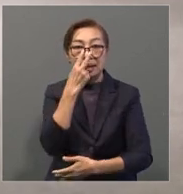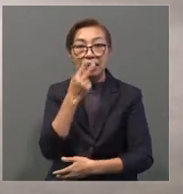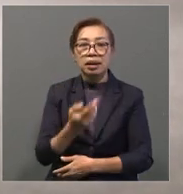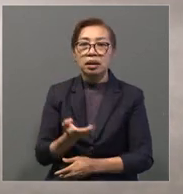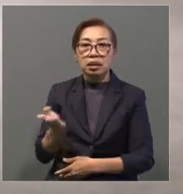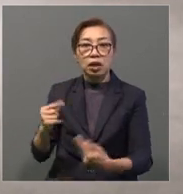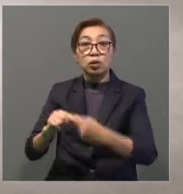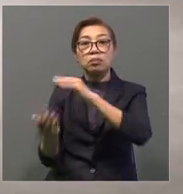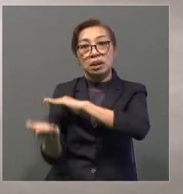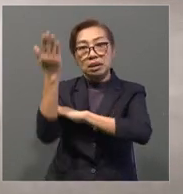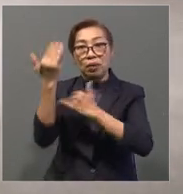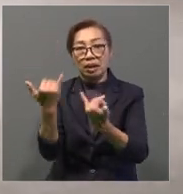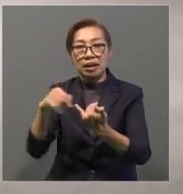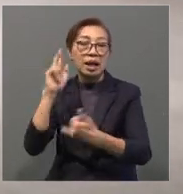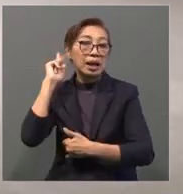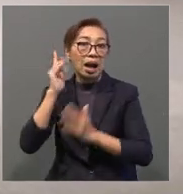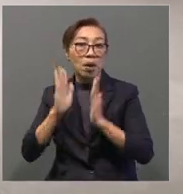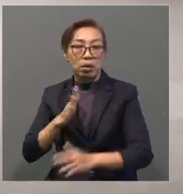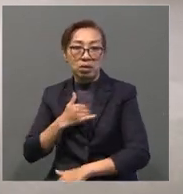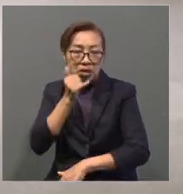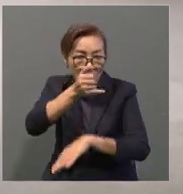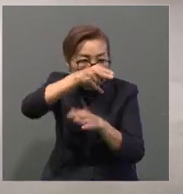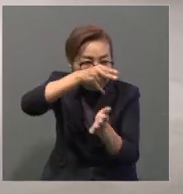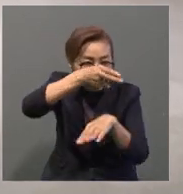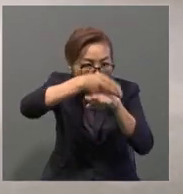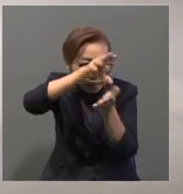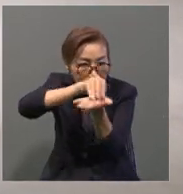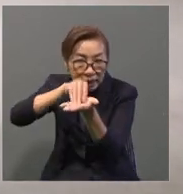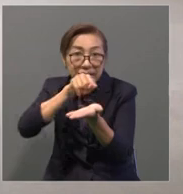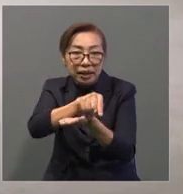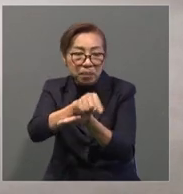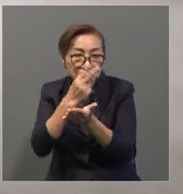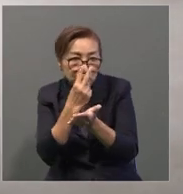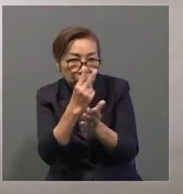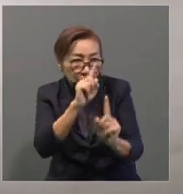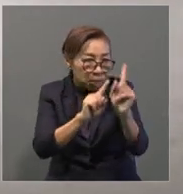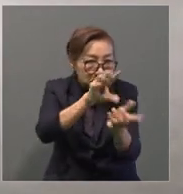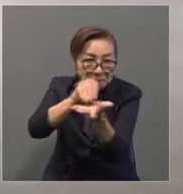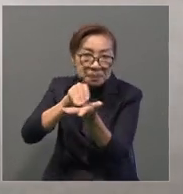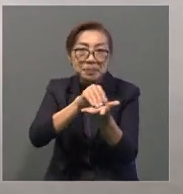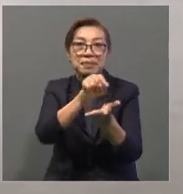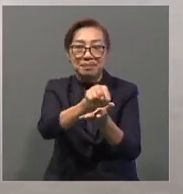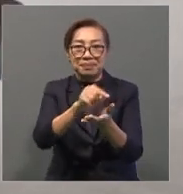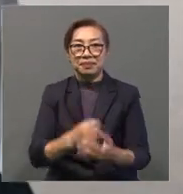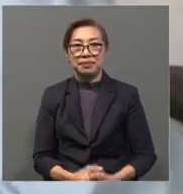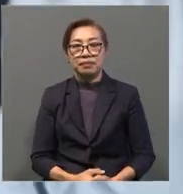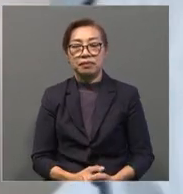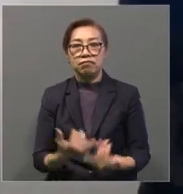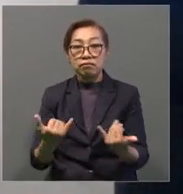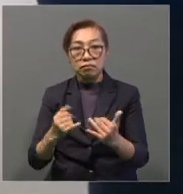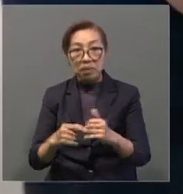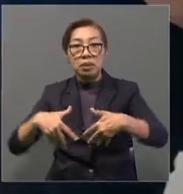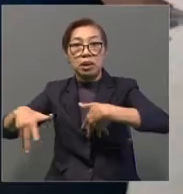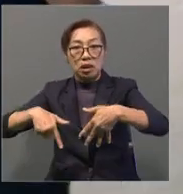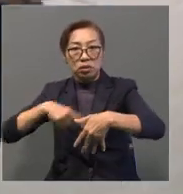ตั้งแต่ช่วงเช้าที่ผ่านมาผู้สื่อข่าวสายเศรษฐกิจของเราเดินทางลงพื้นที่ไปไปติดตามภาพบรรยากาศการทำข่าวนะคะคุณก็